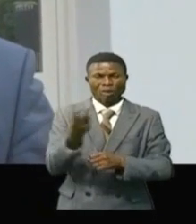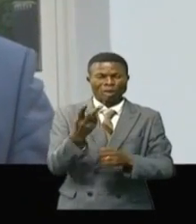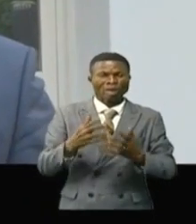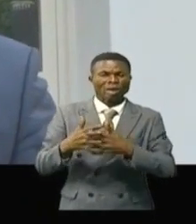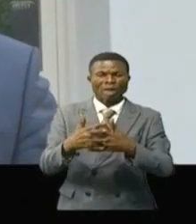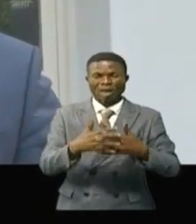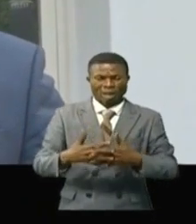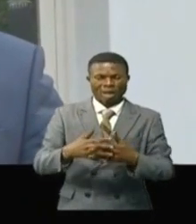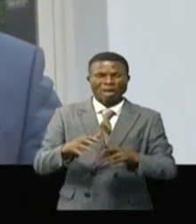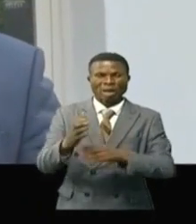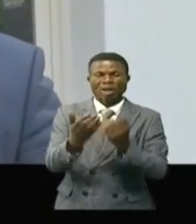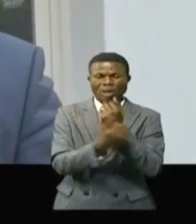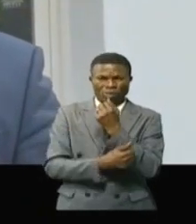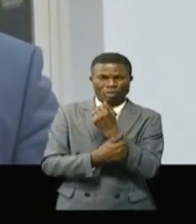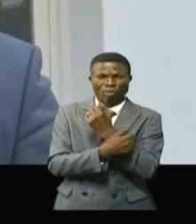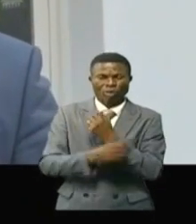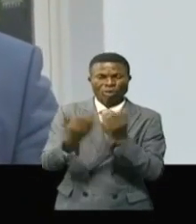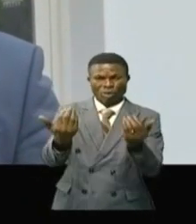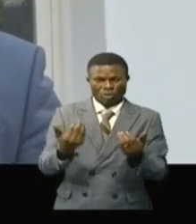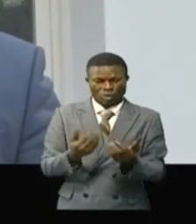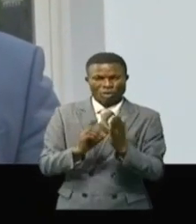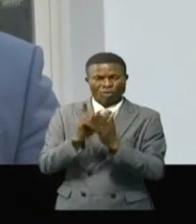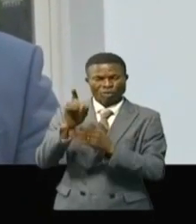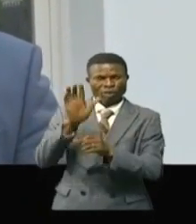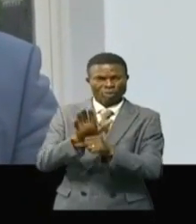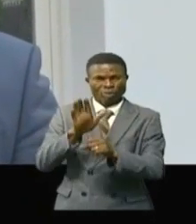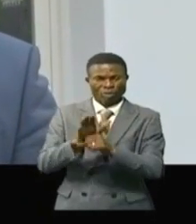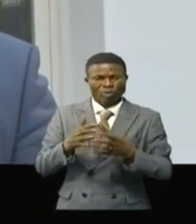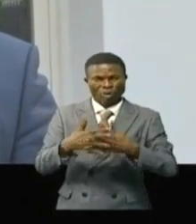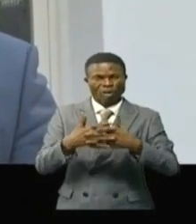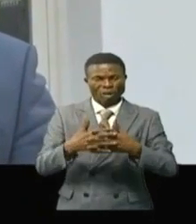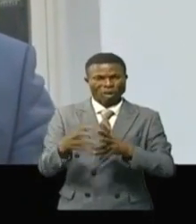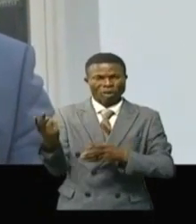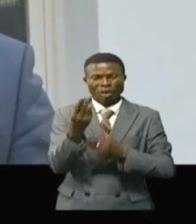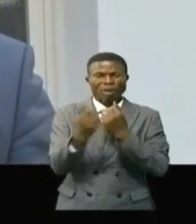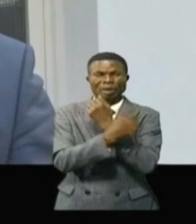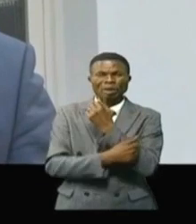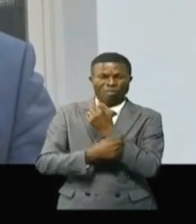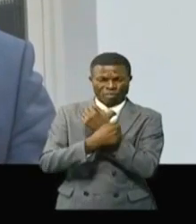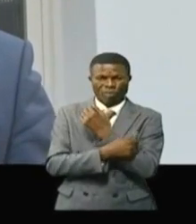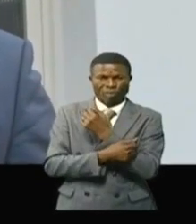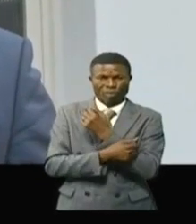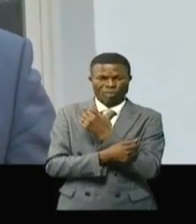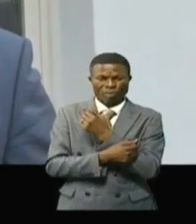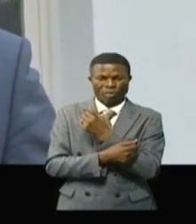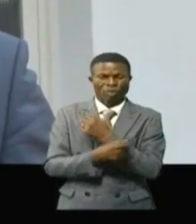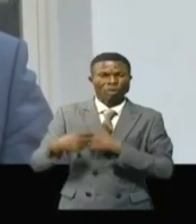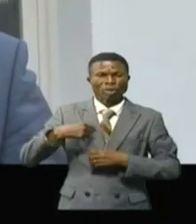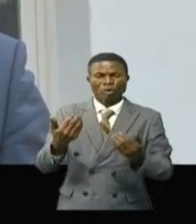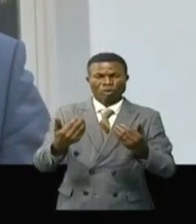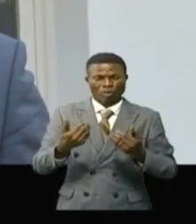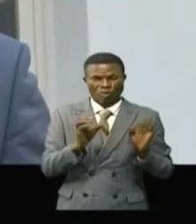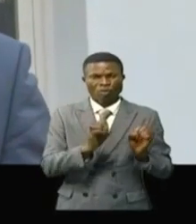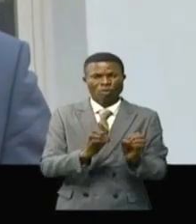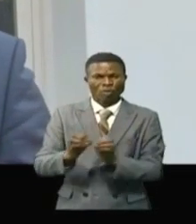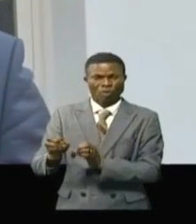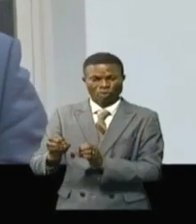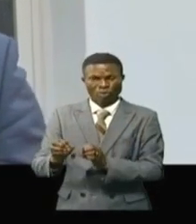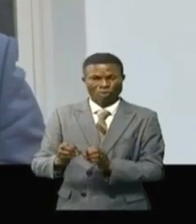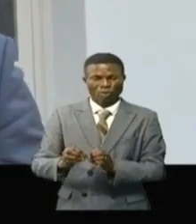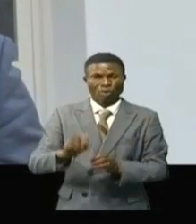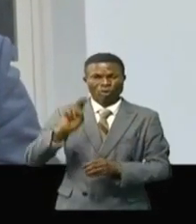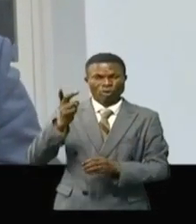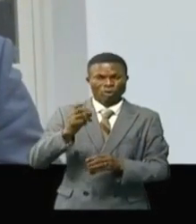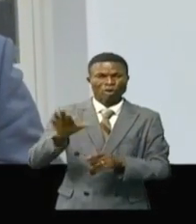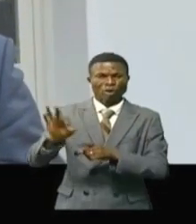donc nous voulons développer davantage la coopération bilatérale. Donc nous voulons organiser la deuxième session